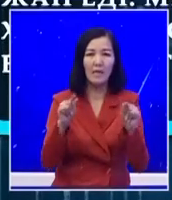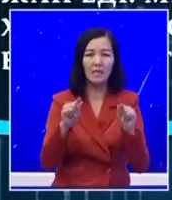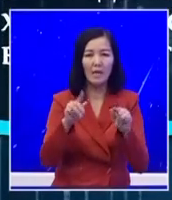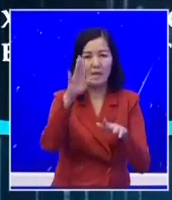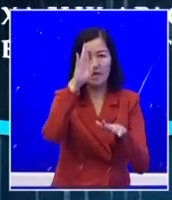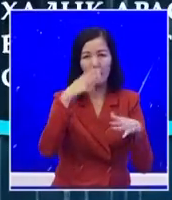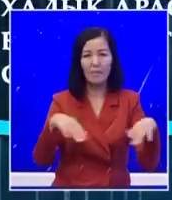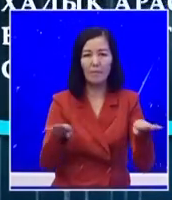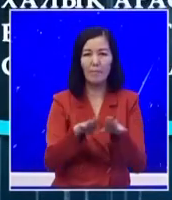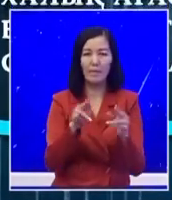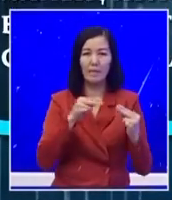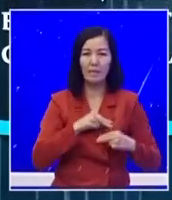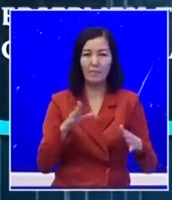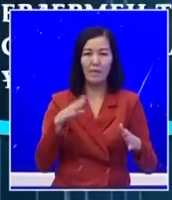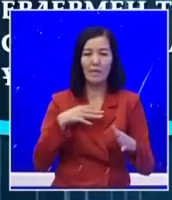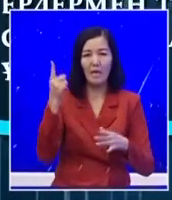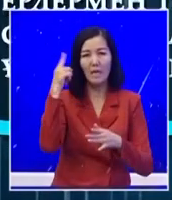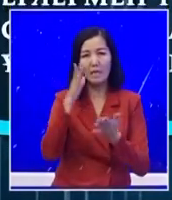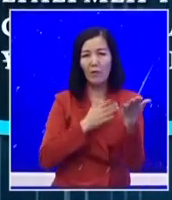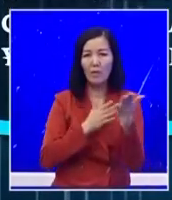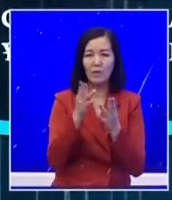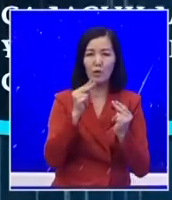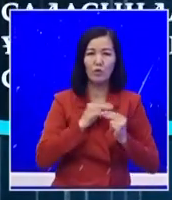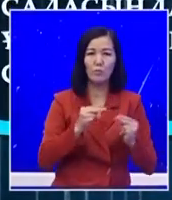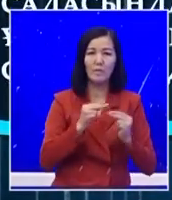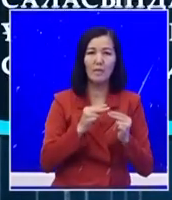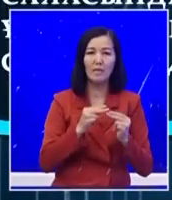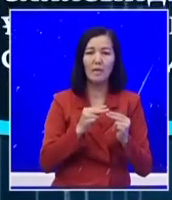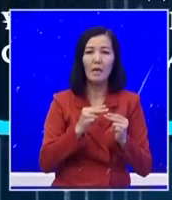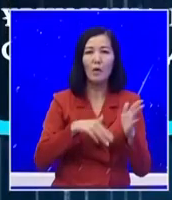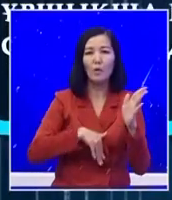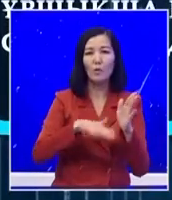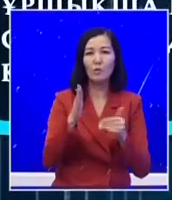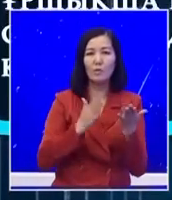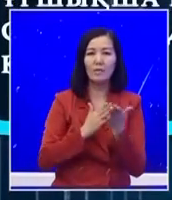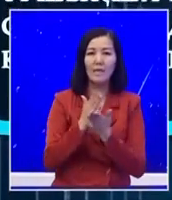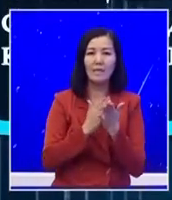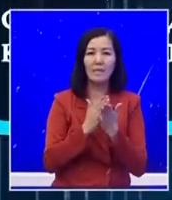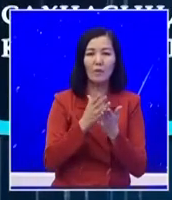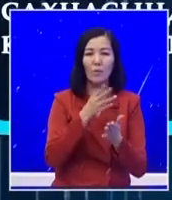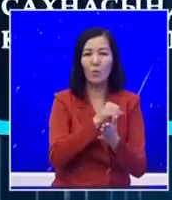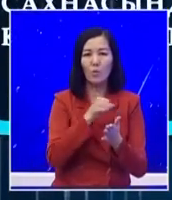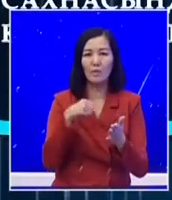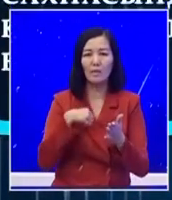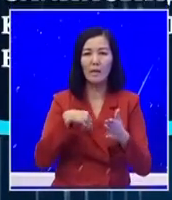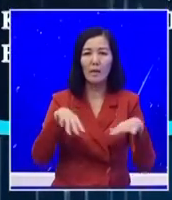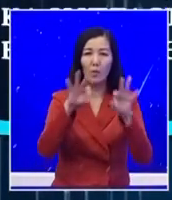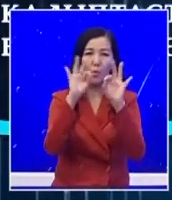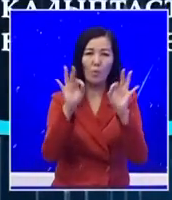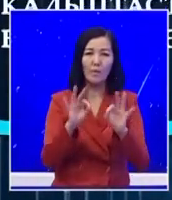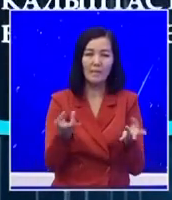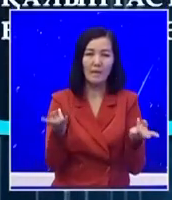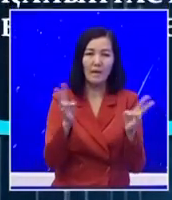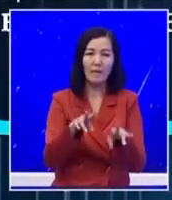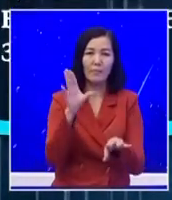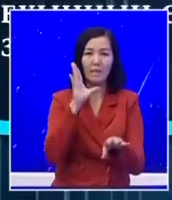насихаттауда ерлермен тең еңбек етті. Идеология саласындағы жұмыстарды ұршықша еріп, саясат сахнасында өзінің бет